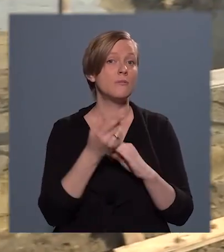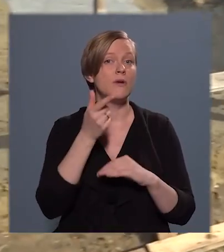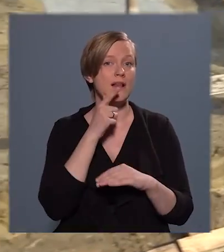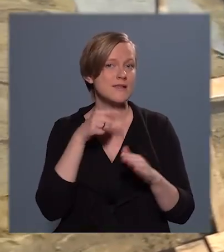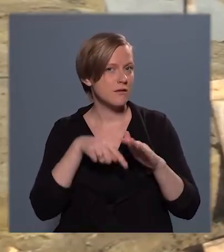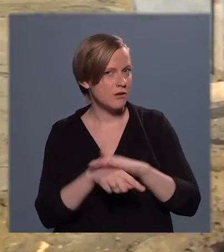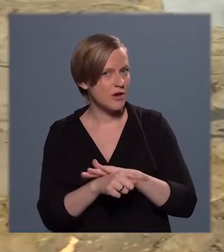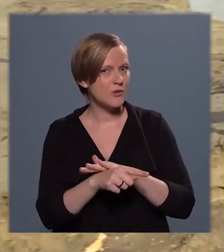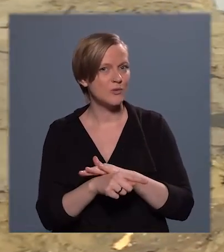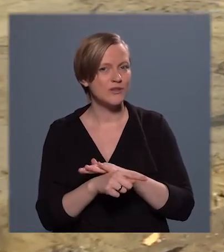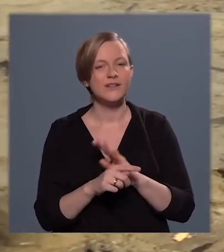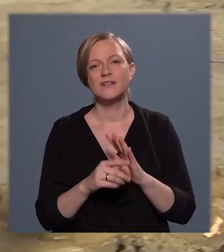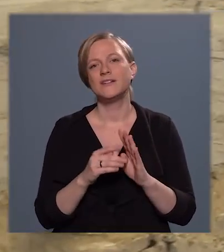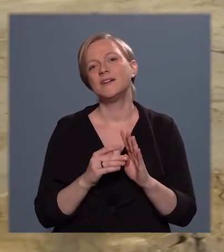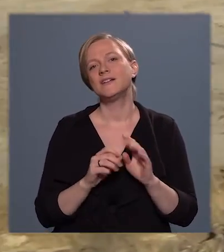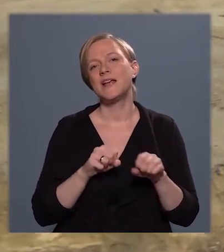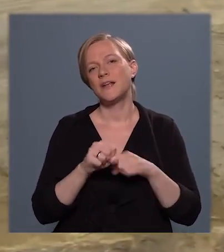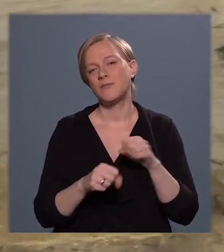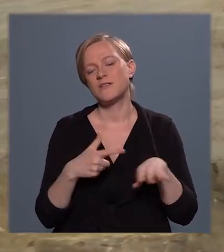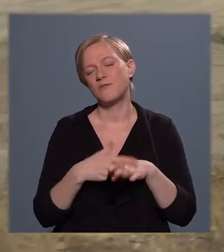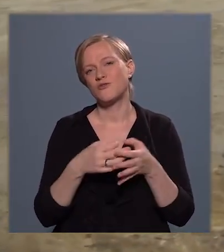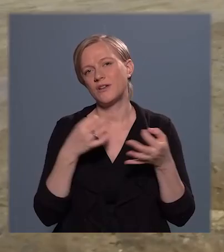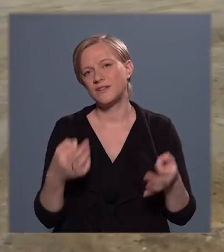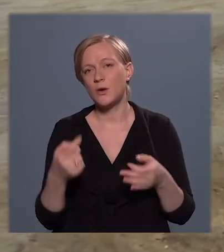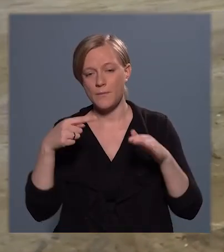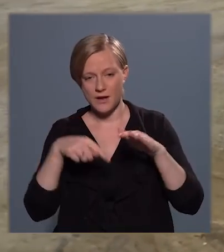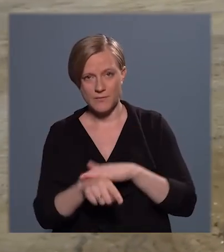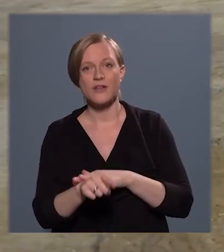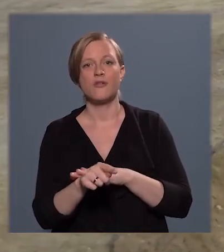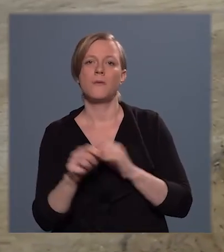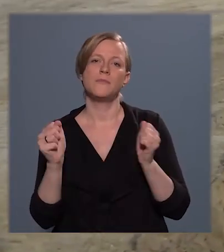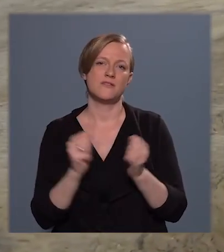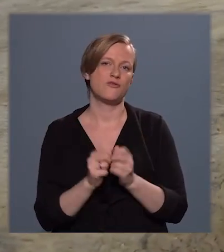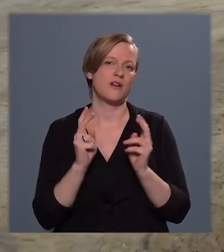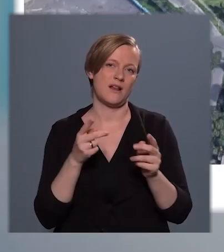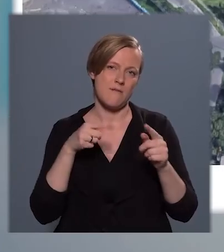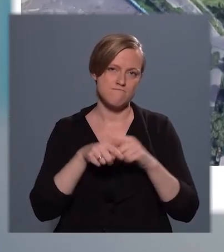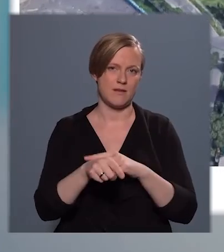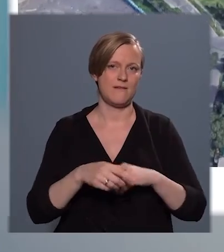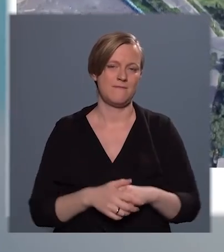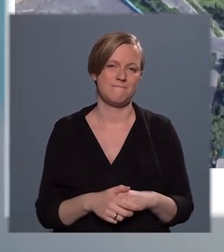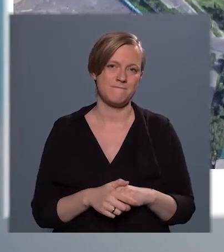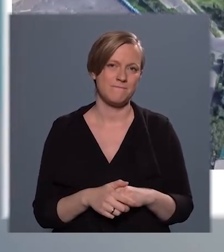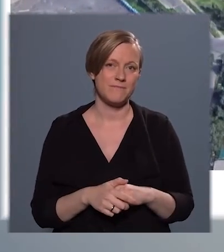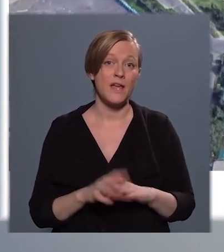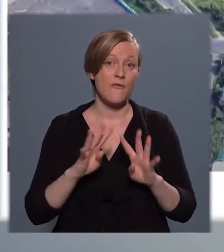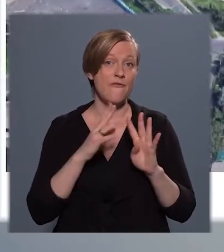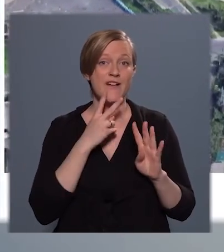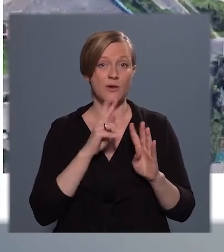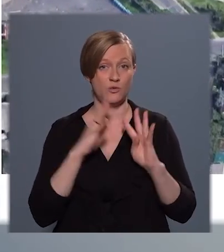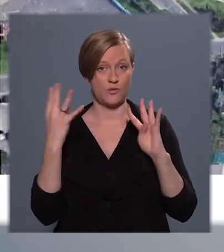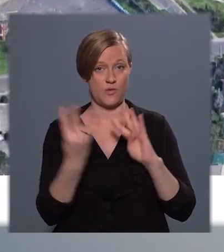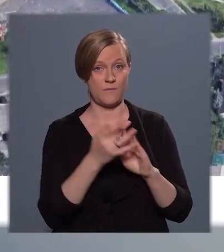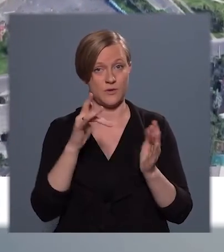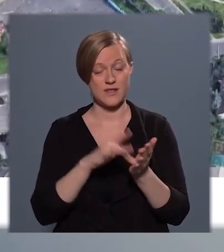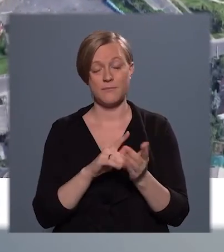hogy a kerékpárosok zavarása nélkül a pálya belsejébe biztonságosan lehessen bejutni. A velodrom közepén egy külön kereszt